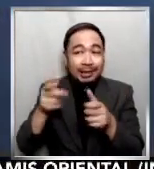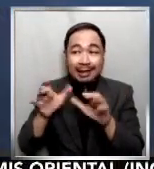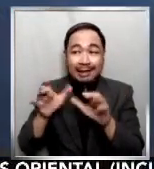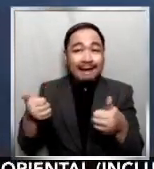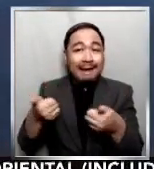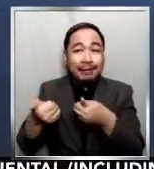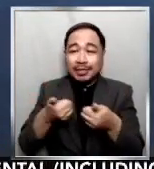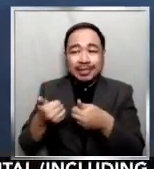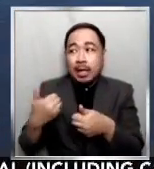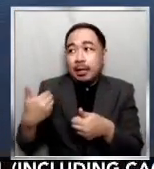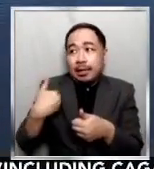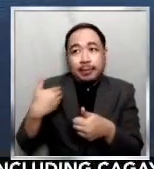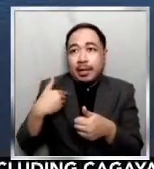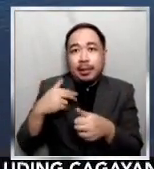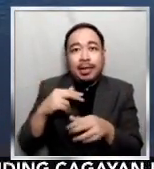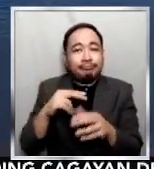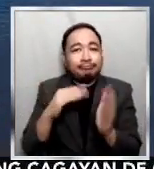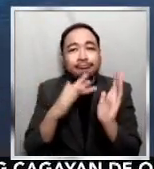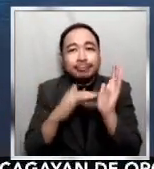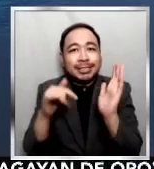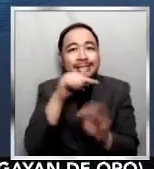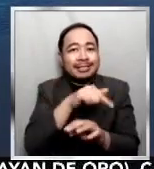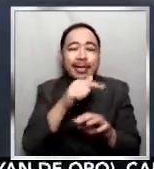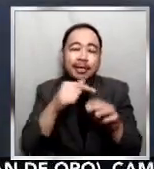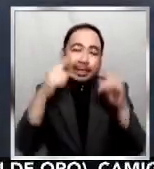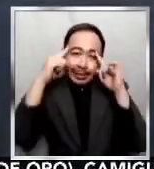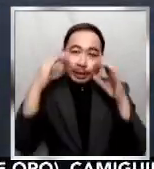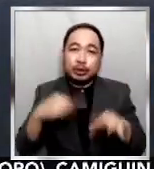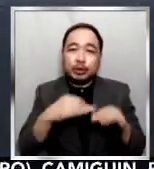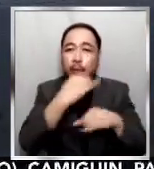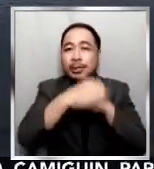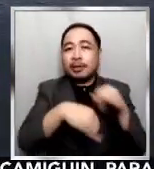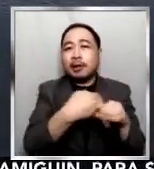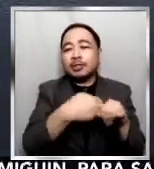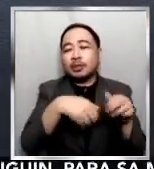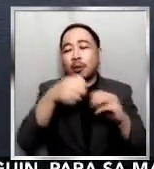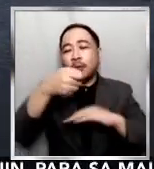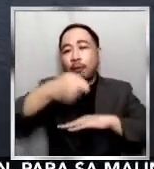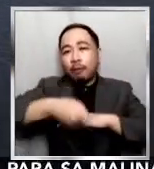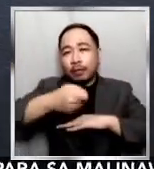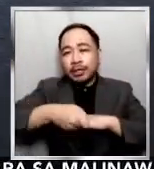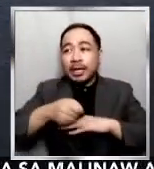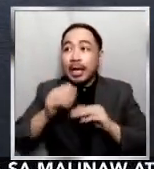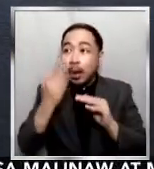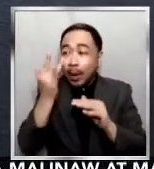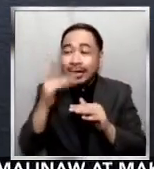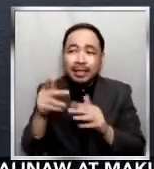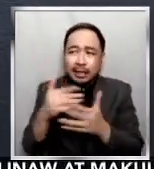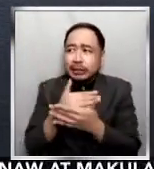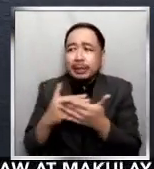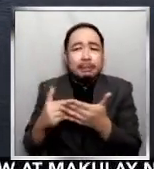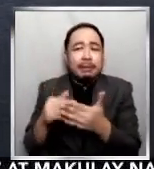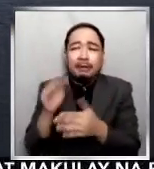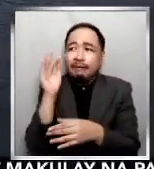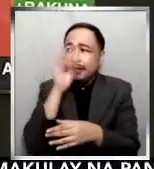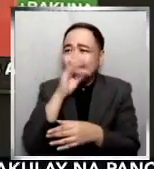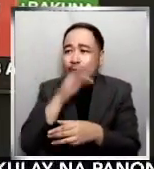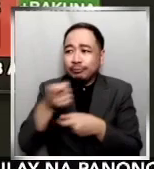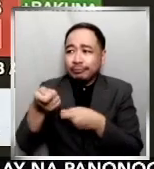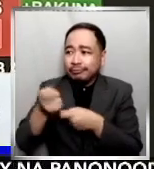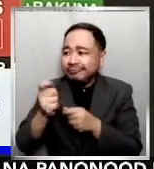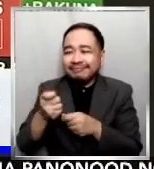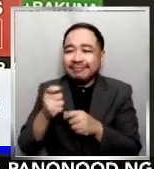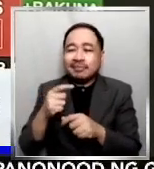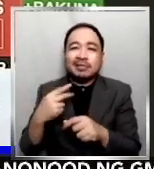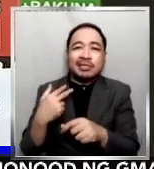interest. Nalulungkot daw si Robredo na hindi pa rin napapasok ng mga mangingisdang Pinoy ang ilang lugar na kanilang dating pinangingisdaan. Sagot